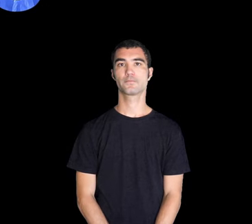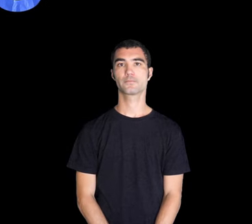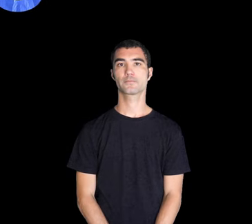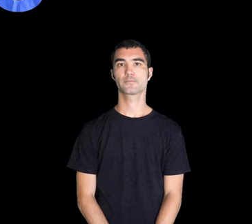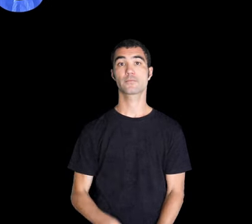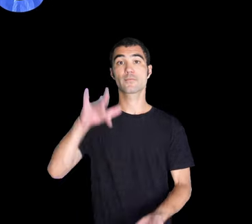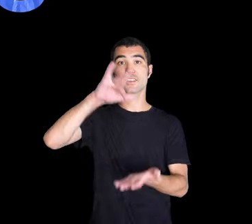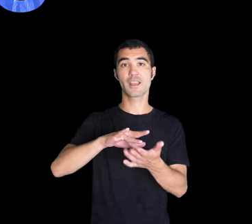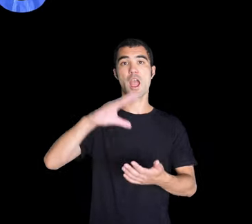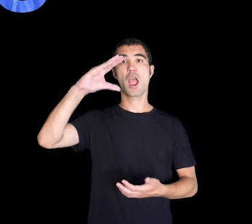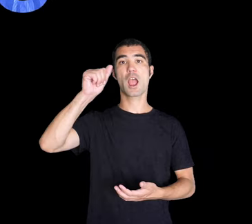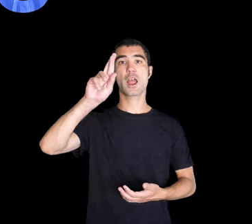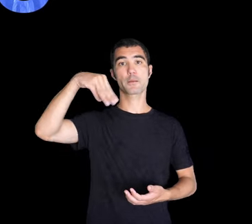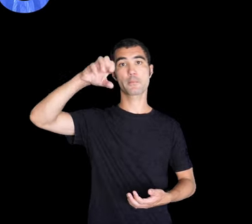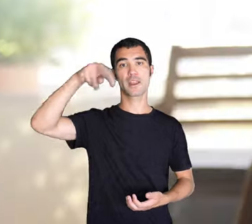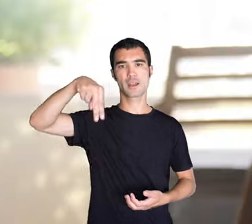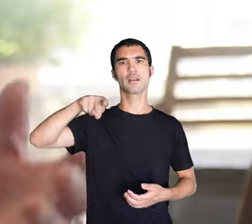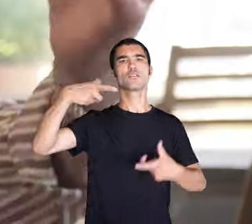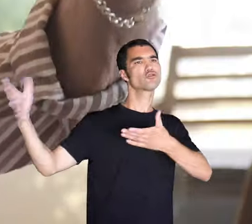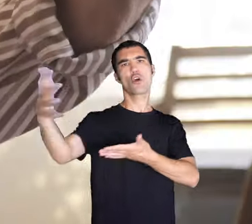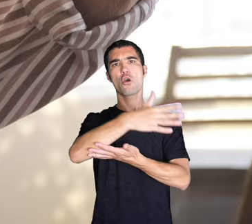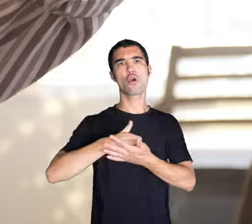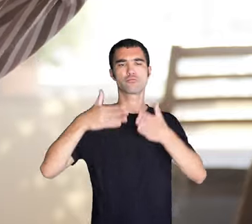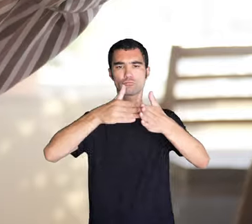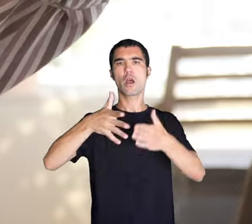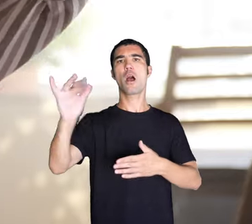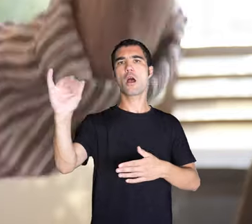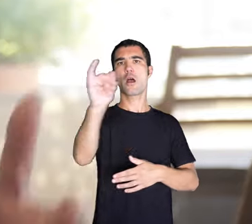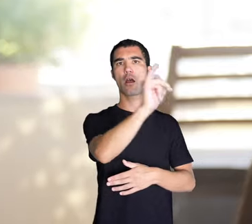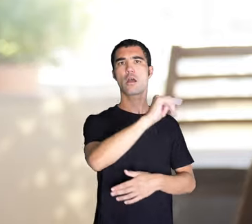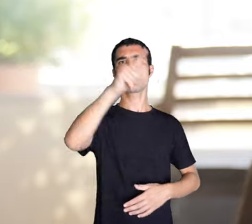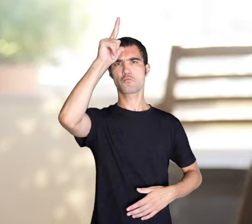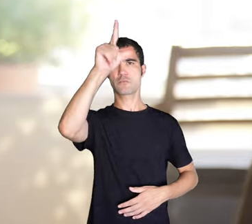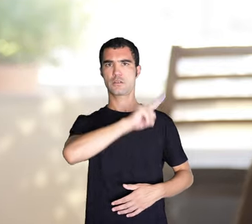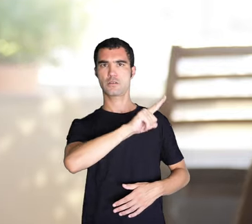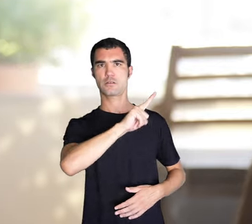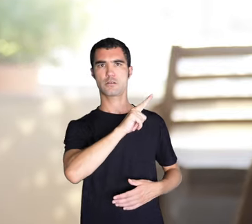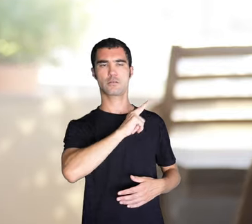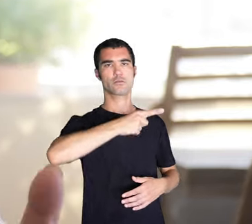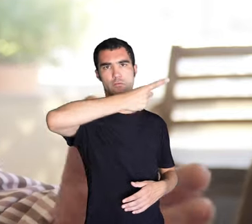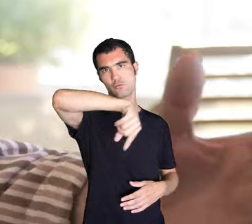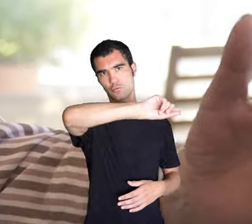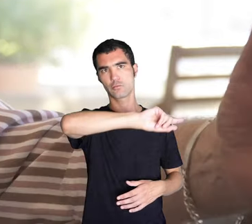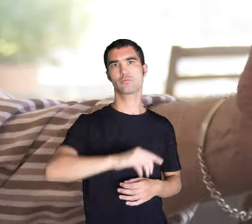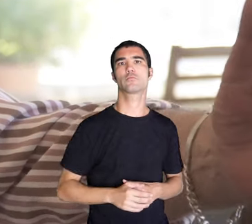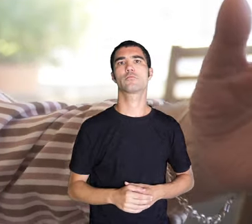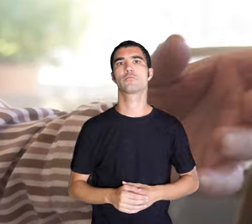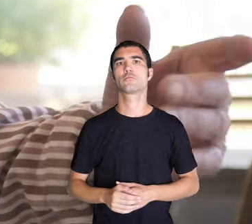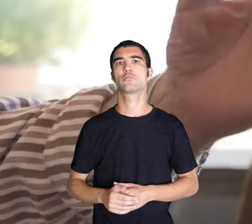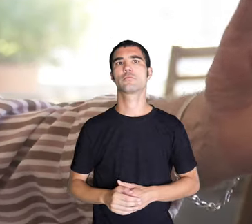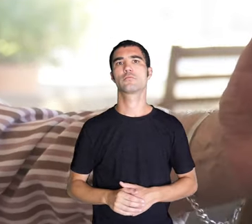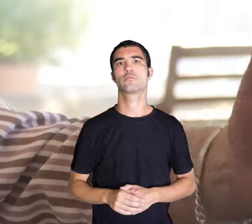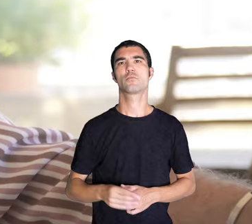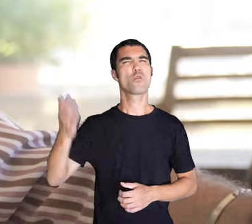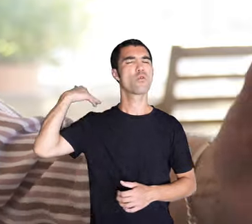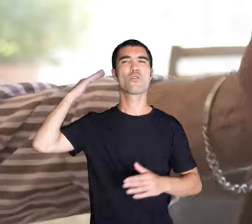Les festes del camp eren tots els marinos, els militars, i feien, i com